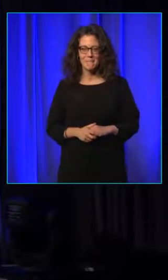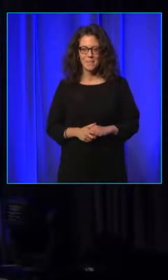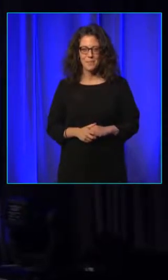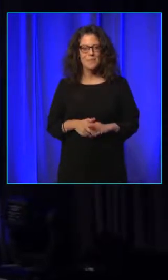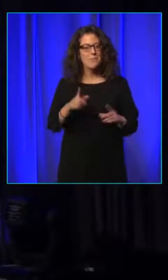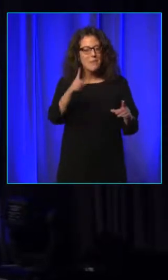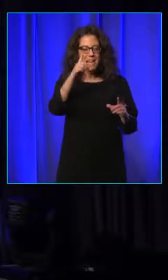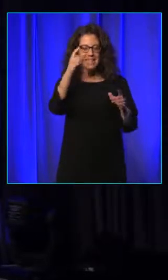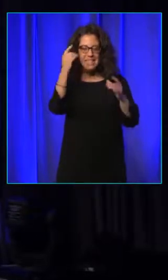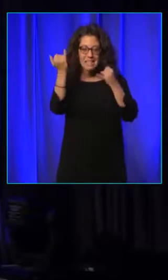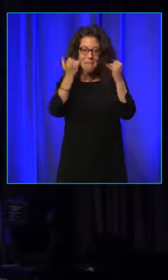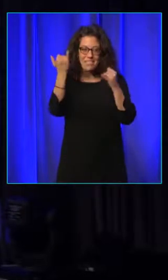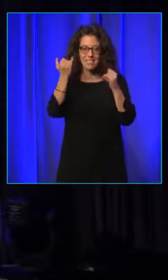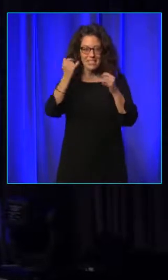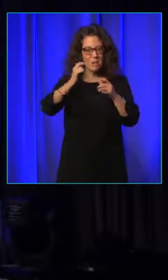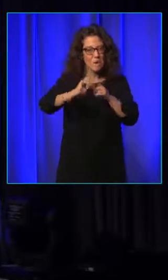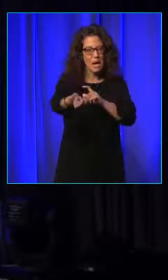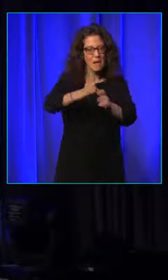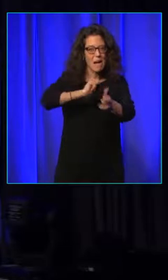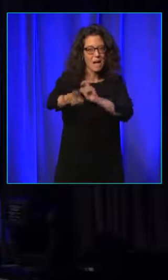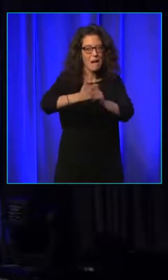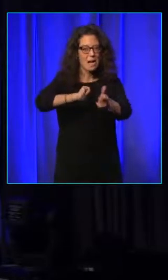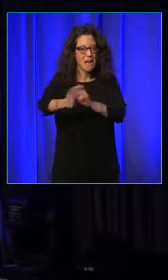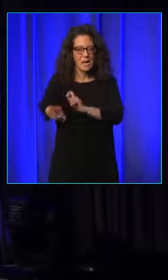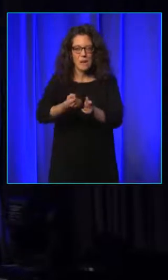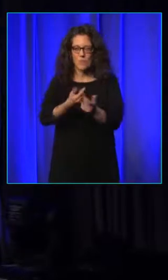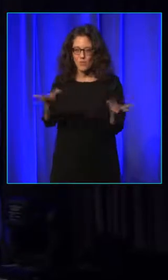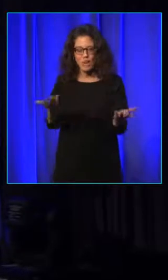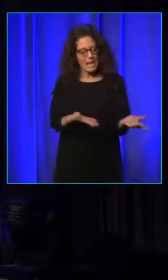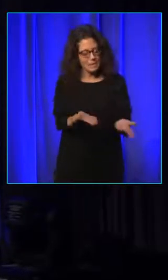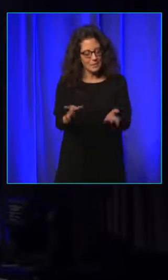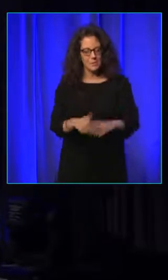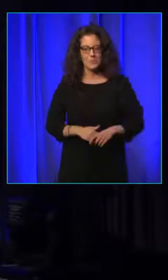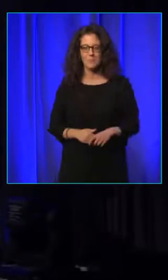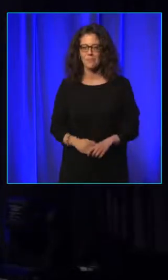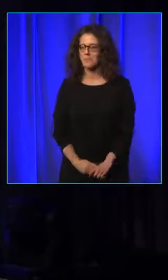t'imagines qu'il y ait plusieurs échanges qui s'enchaînent. On y va, c'est parti.